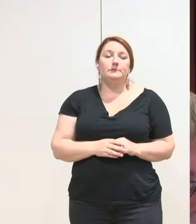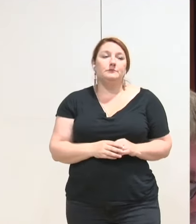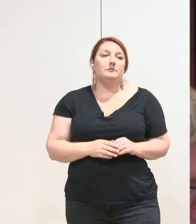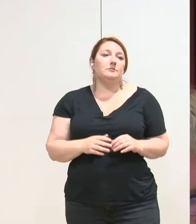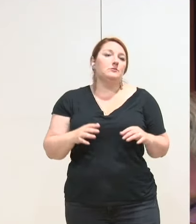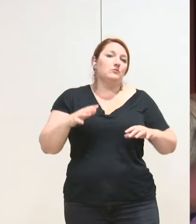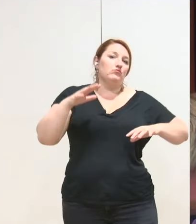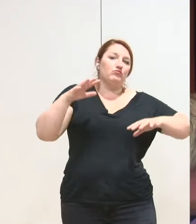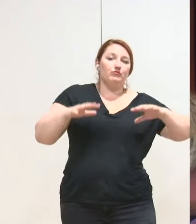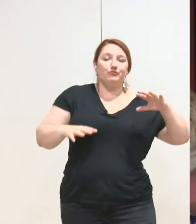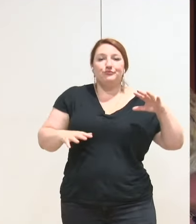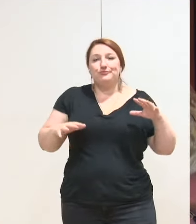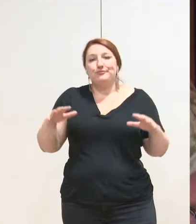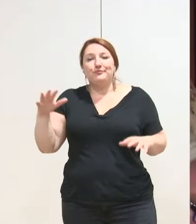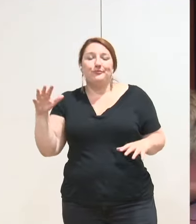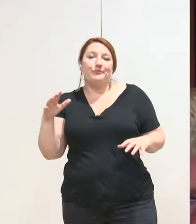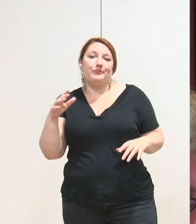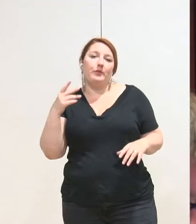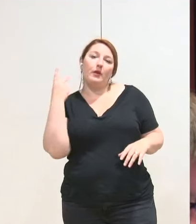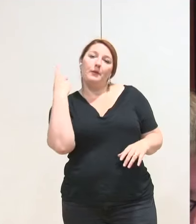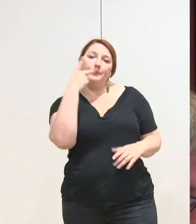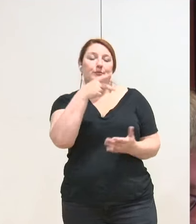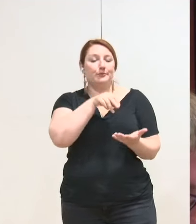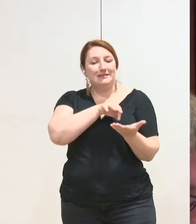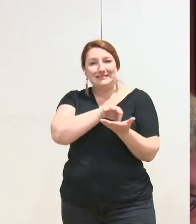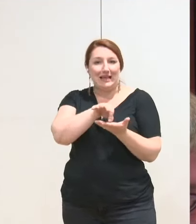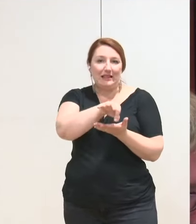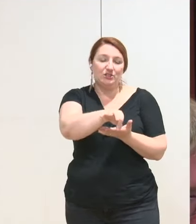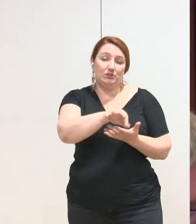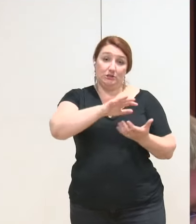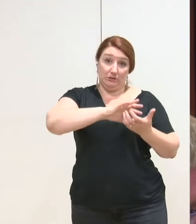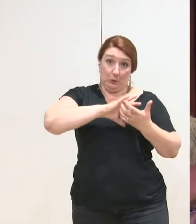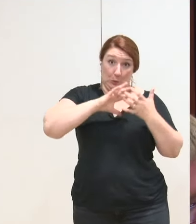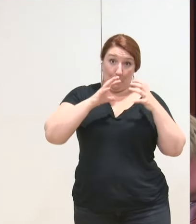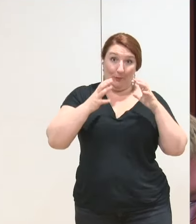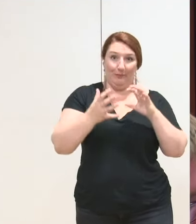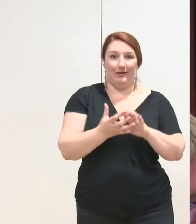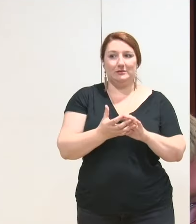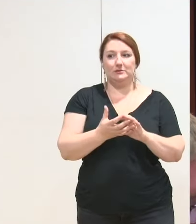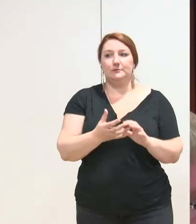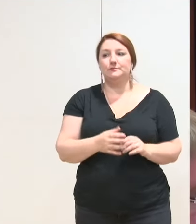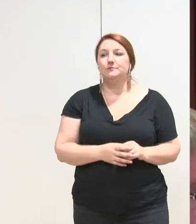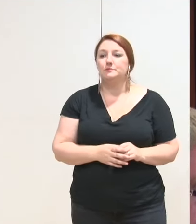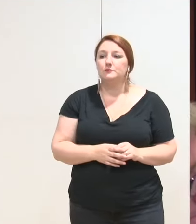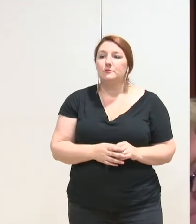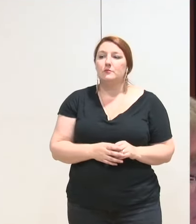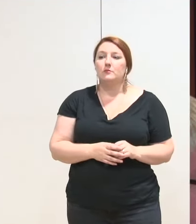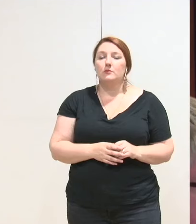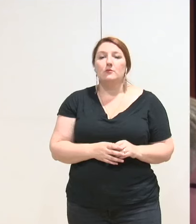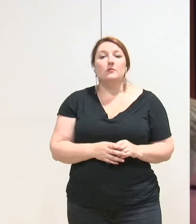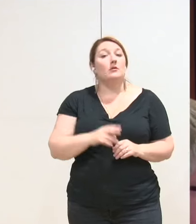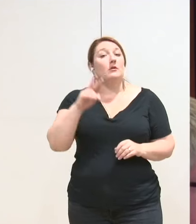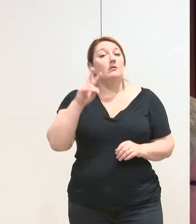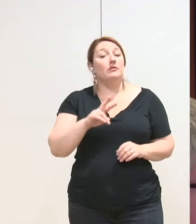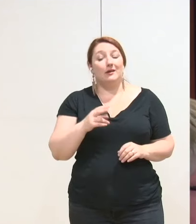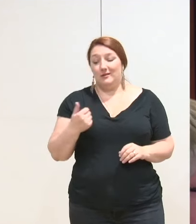quelque sorte une feuille de route qui est donc extrêmement complexe et ce n'est pas nous qui étions en effet en responsabilité